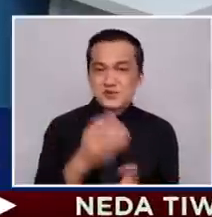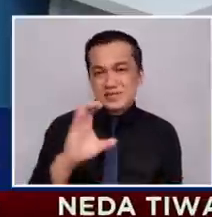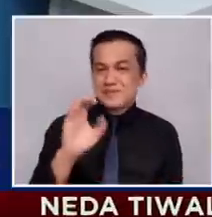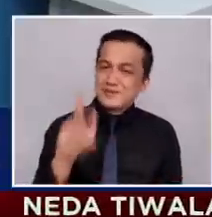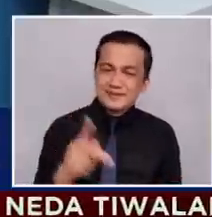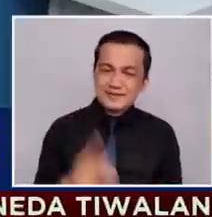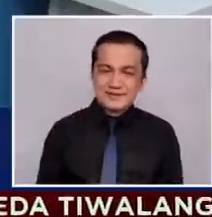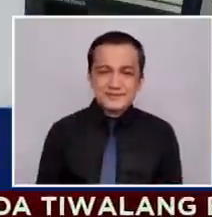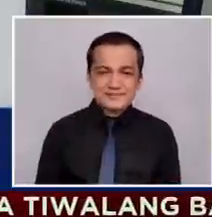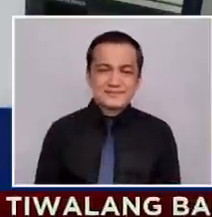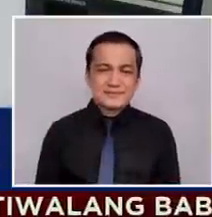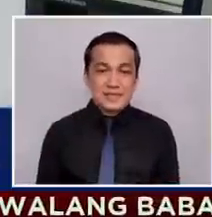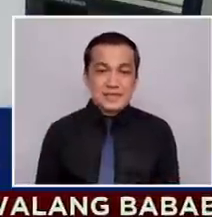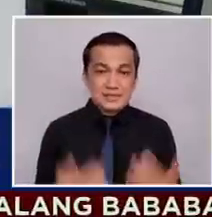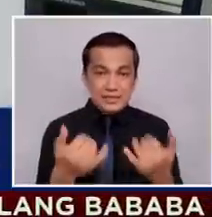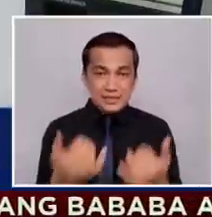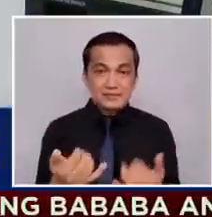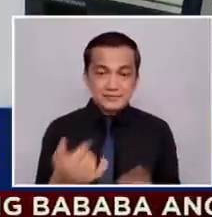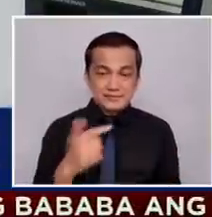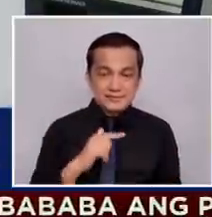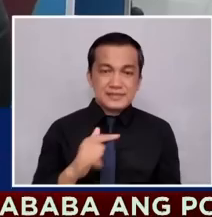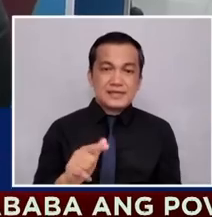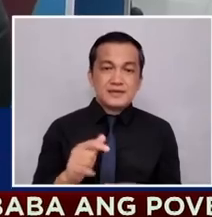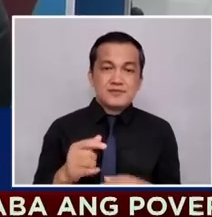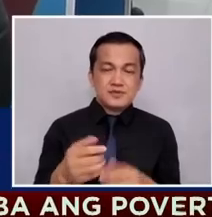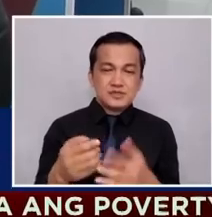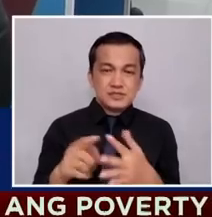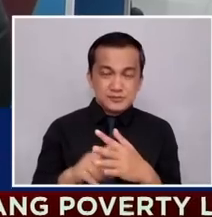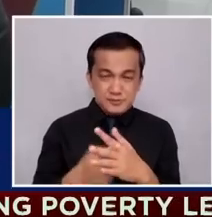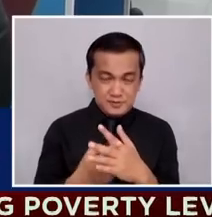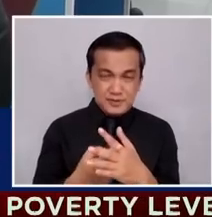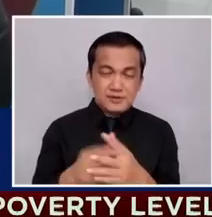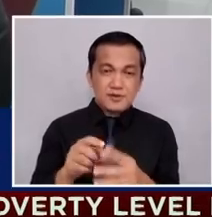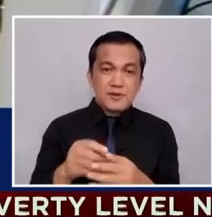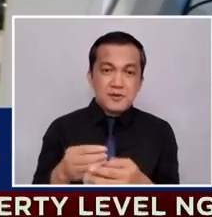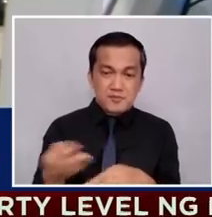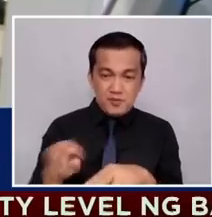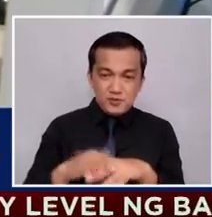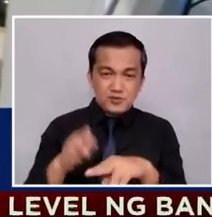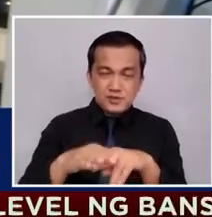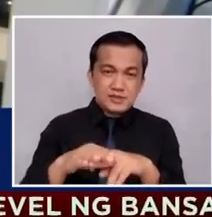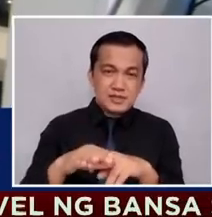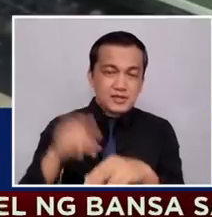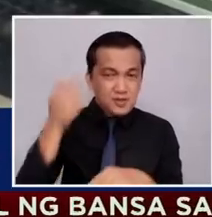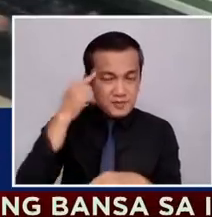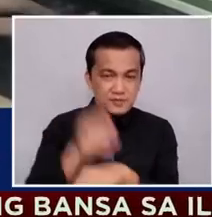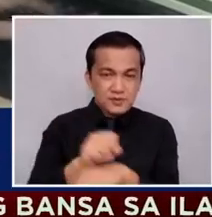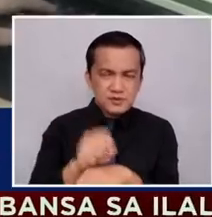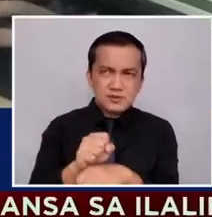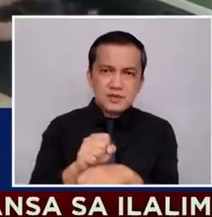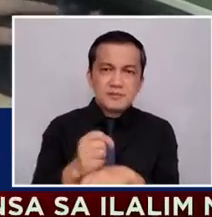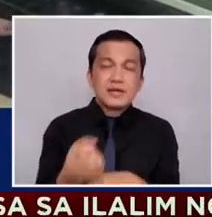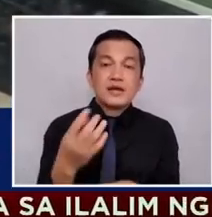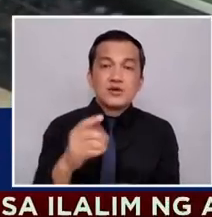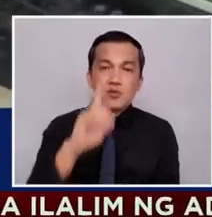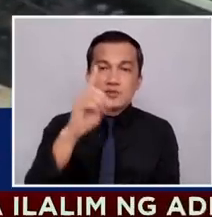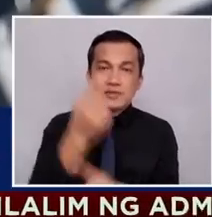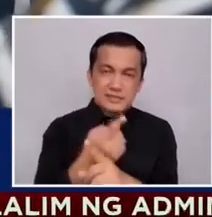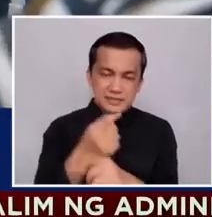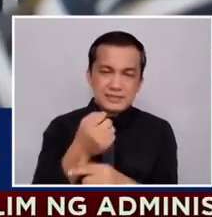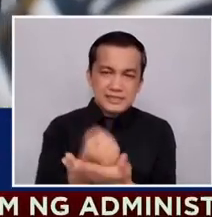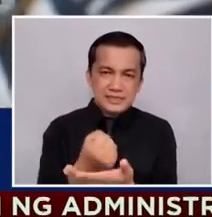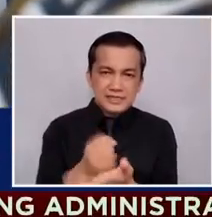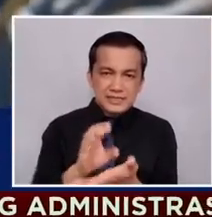ang simula ng pagbigay sa mga kawani ng gobyerno ng year-end bonus na katumbas ng isang buwang sweldo at cash gift